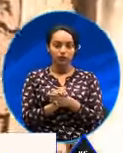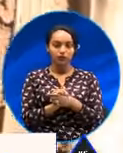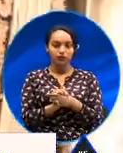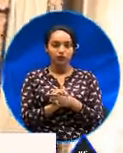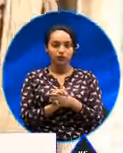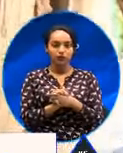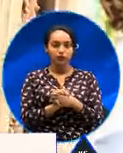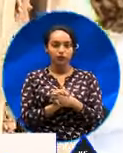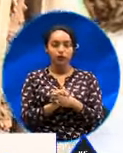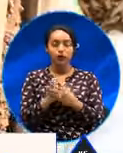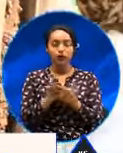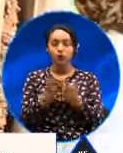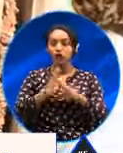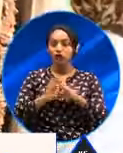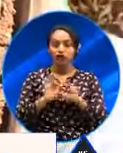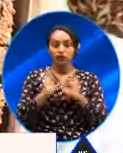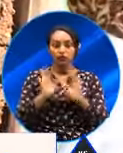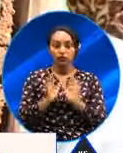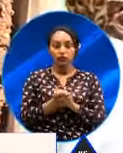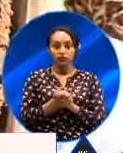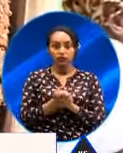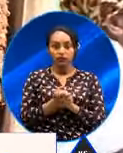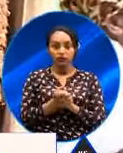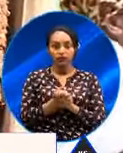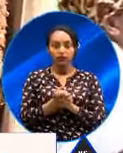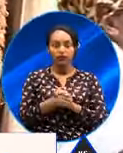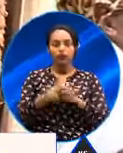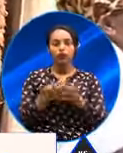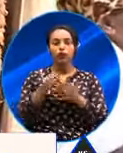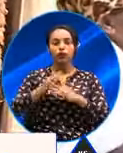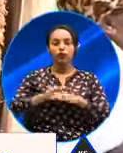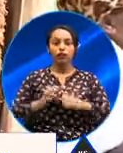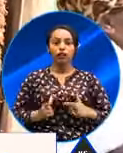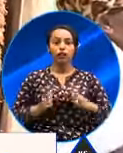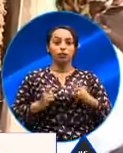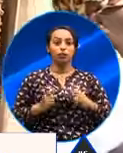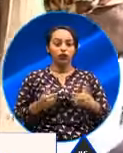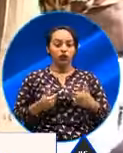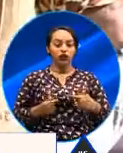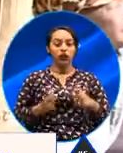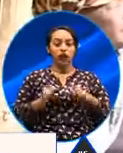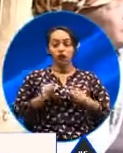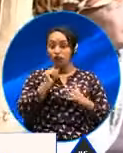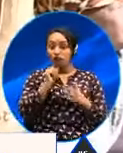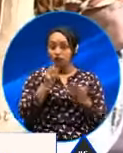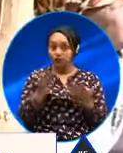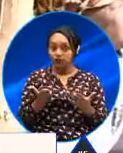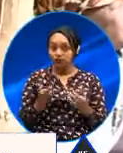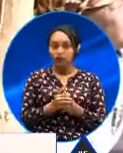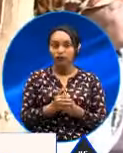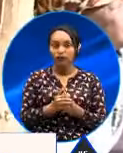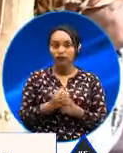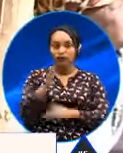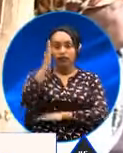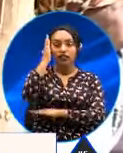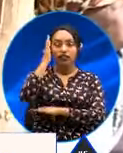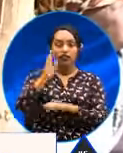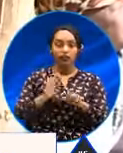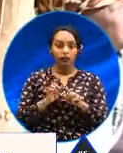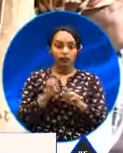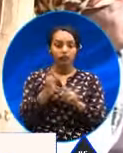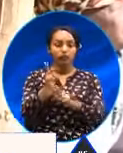ምንም ጉዳይ ላይ የለም፣ ጉዳይ ላይ ይኖራል አይኖርም።